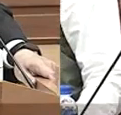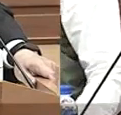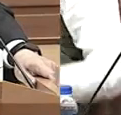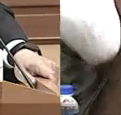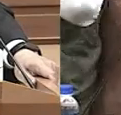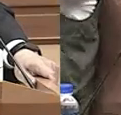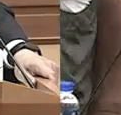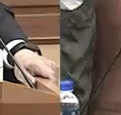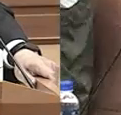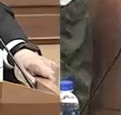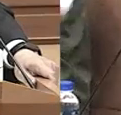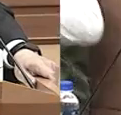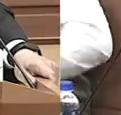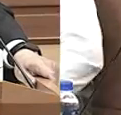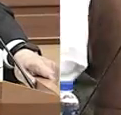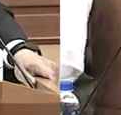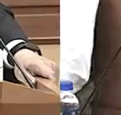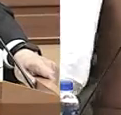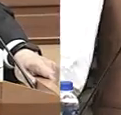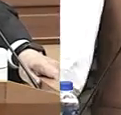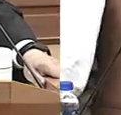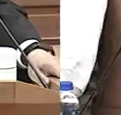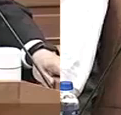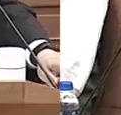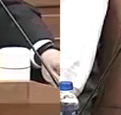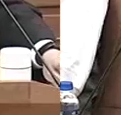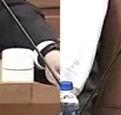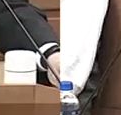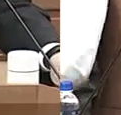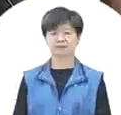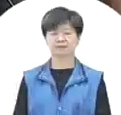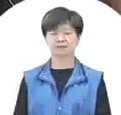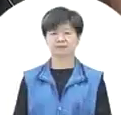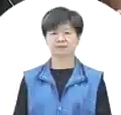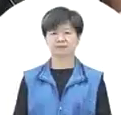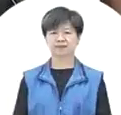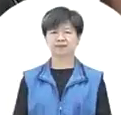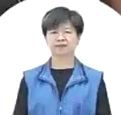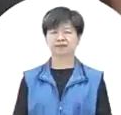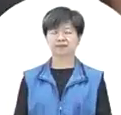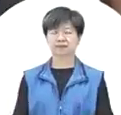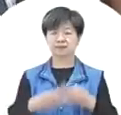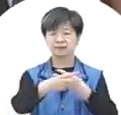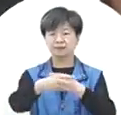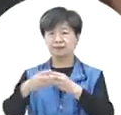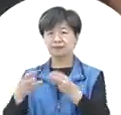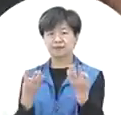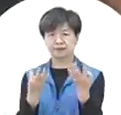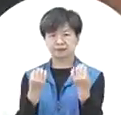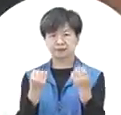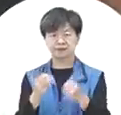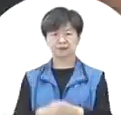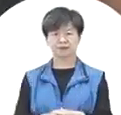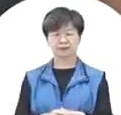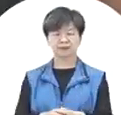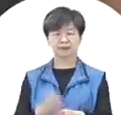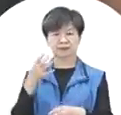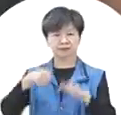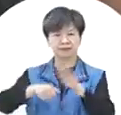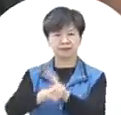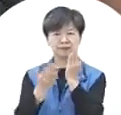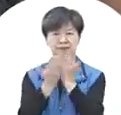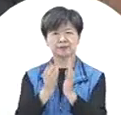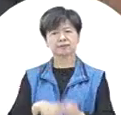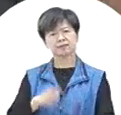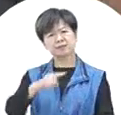的是林口特殊学校， 我也 其实重度身心障碍者的班级数。新生这 非常尊重， 可以不要